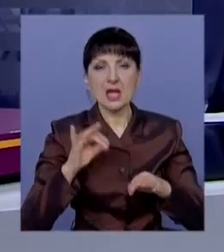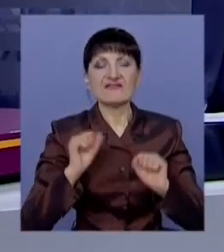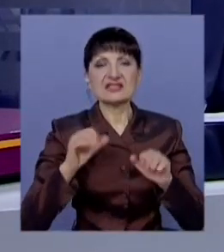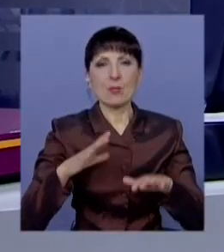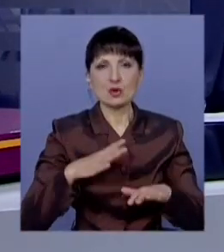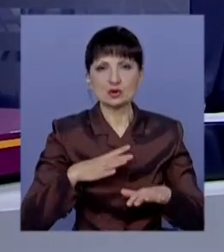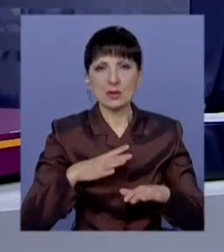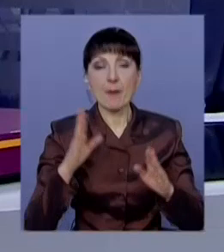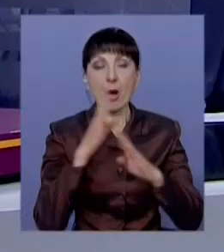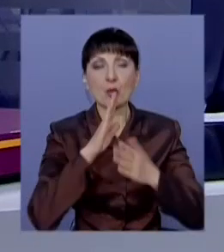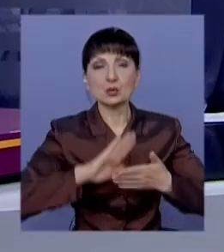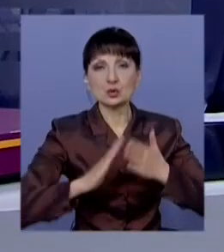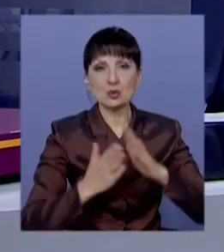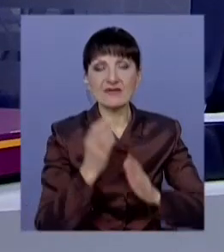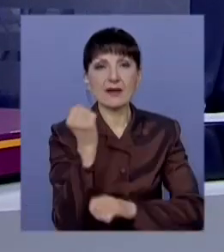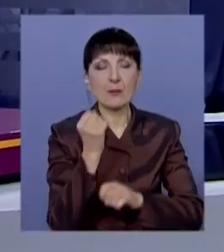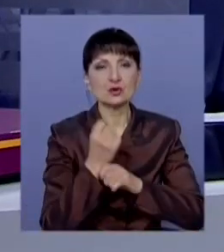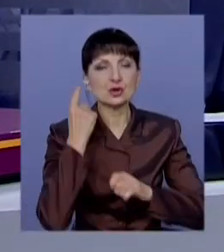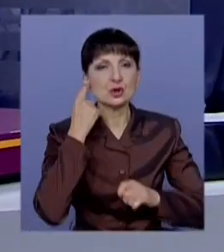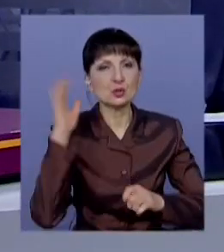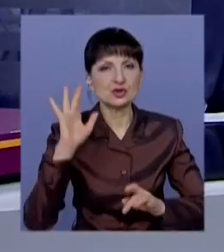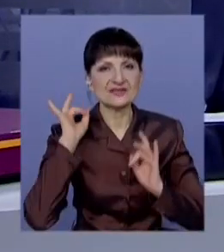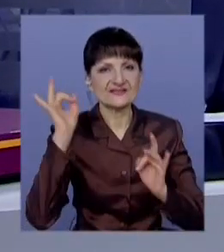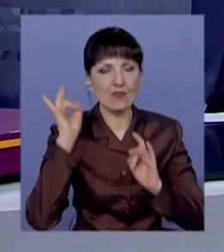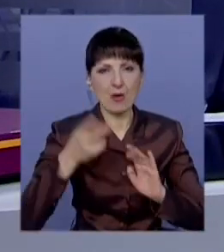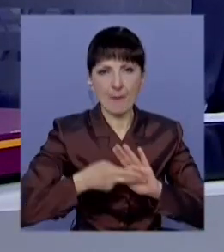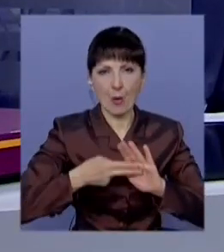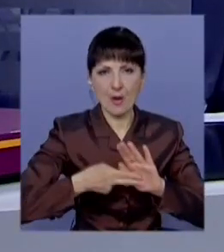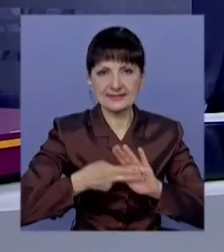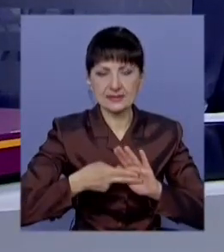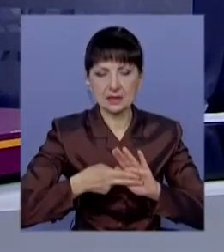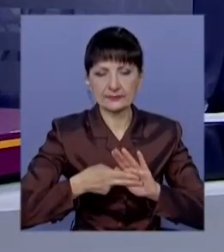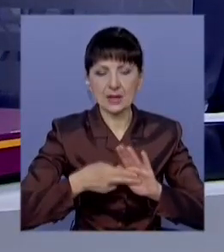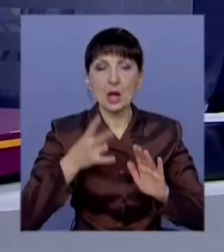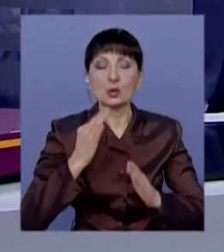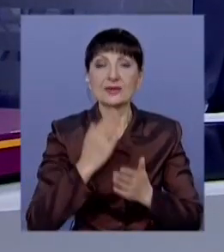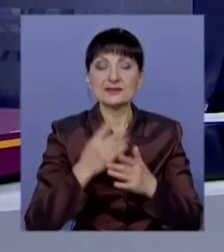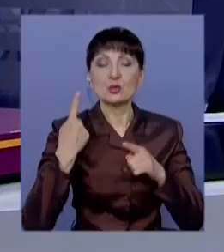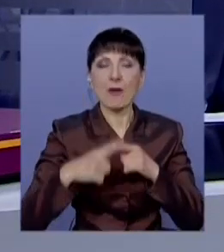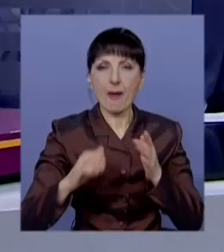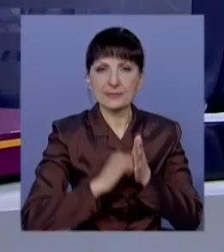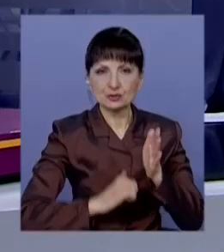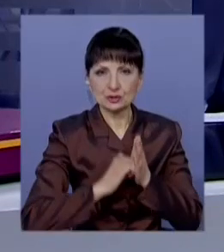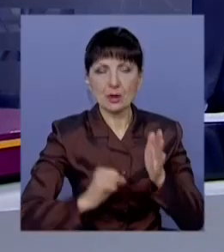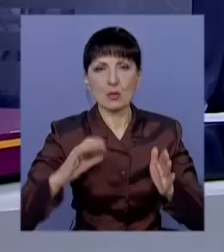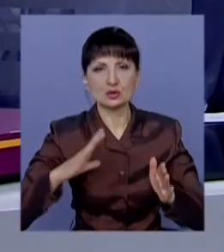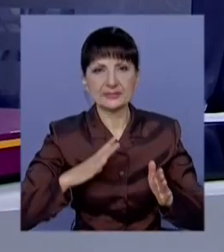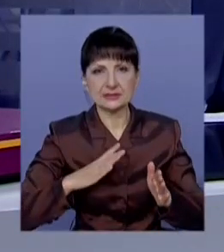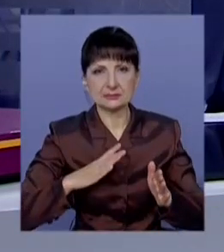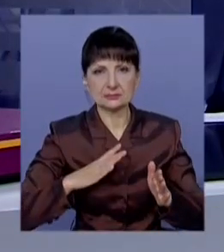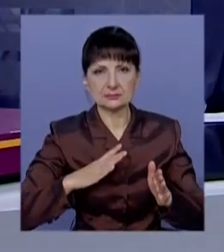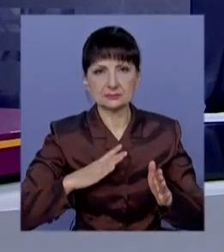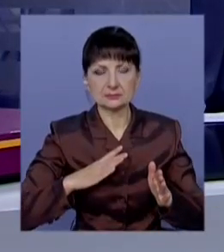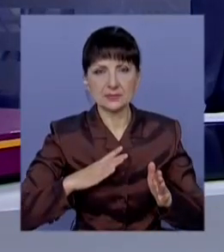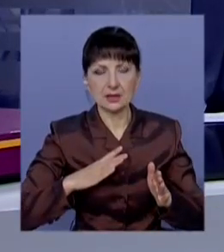Возможно, из-за погодных условий рабочие не услышали звук движущего поезда. Но есть еще одна версия, что